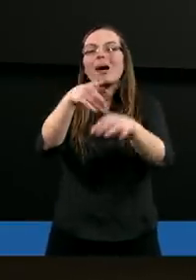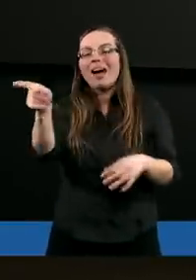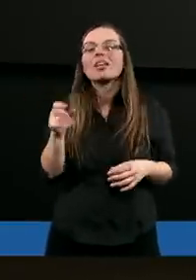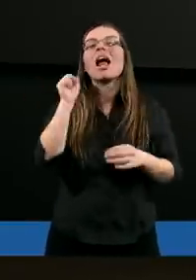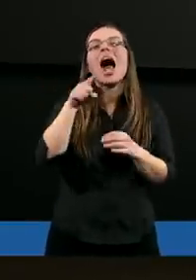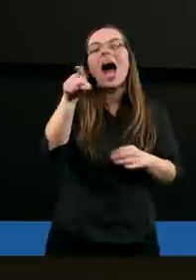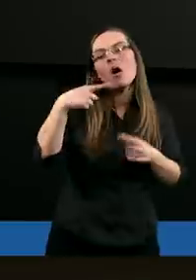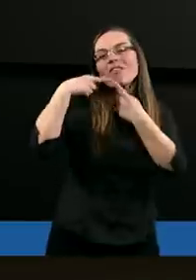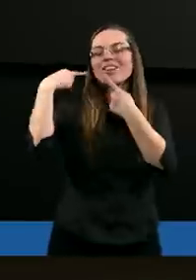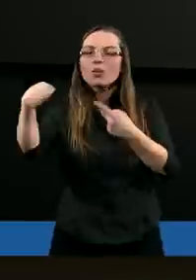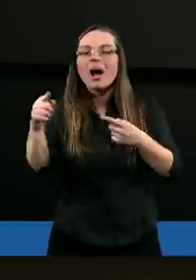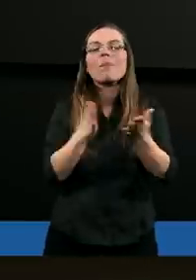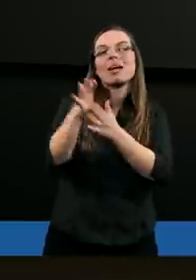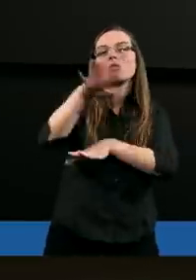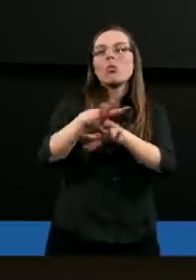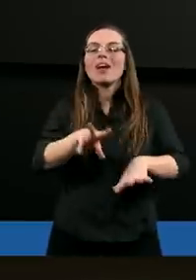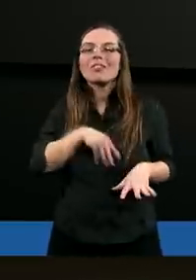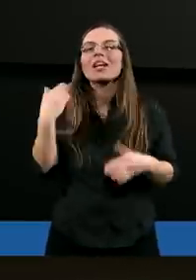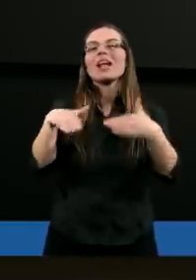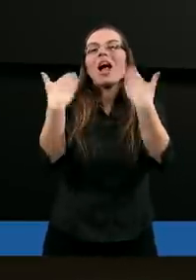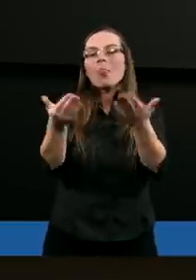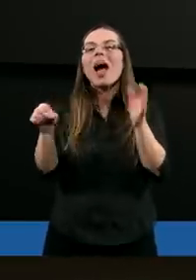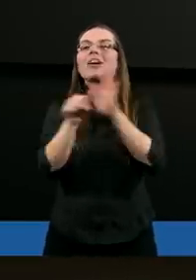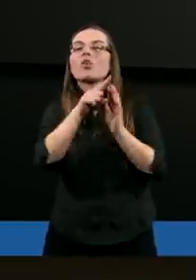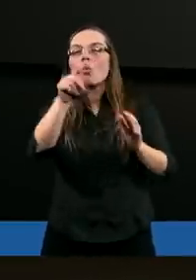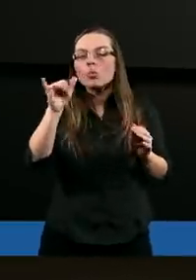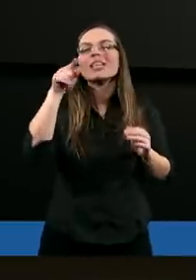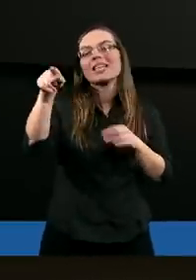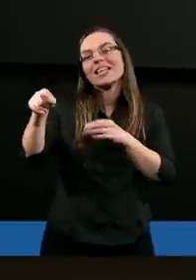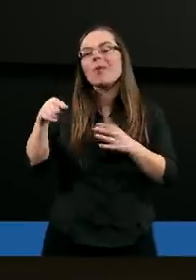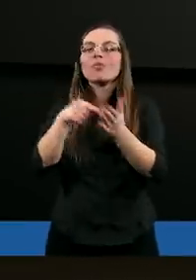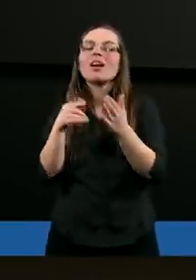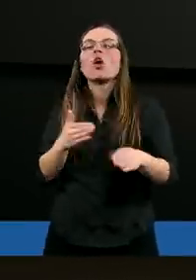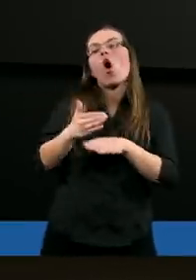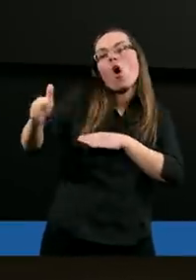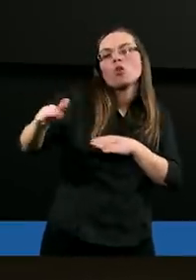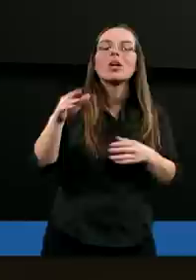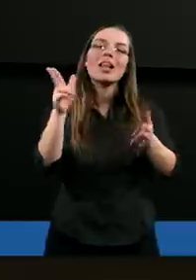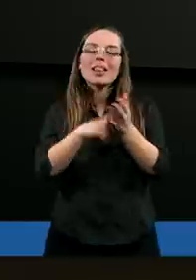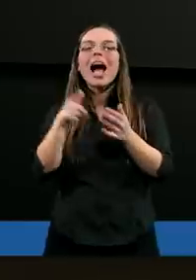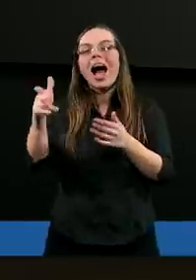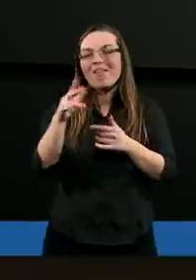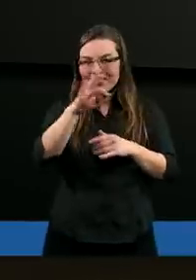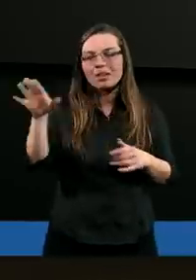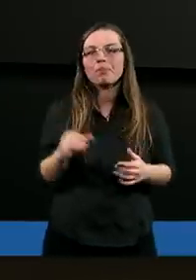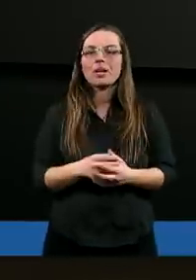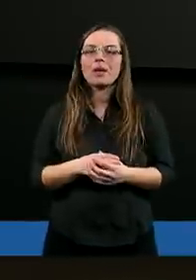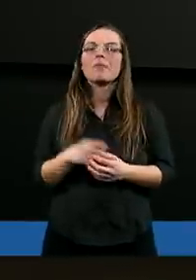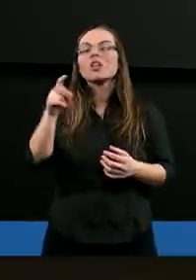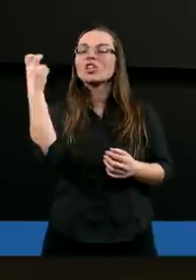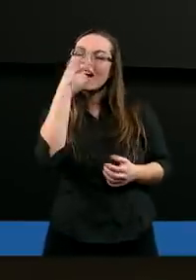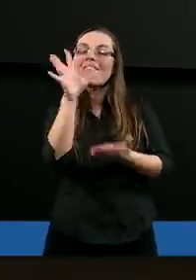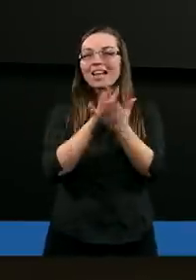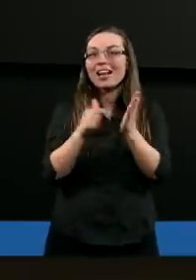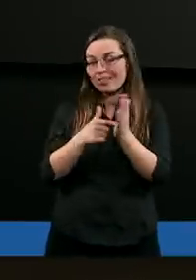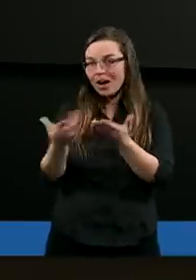A oni, wysłani przez Ducha Świętego, udali się do Seleucji, stamtąd zaś odpłynęli na Cypr. Ciekawy tekst,